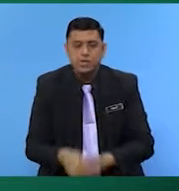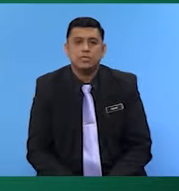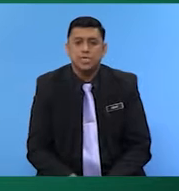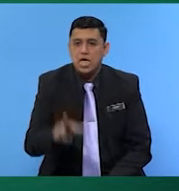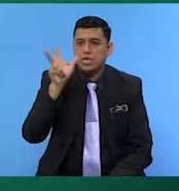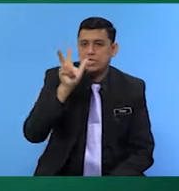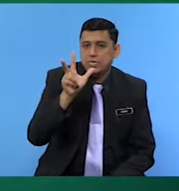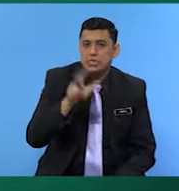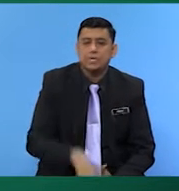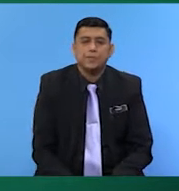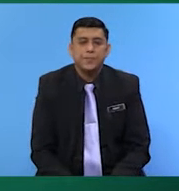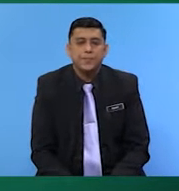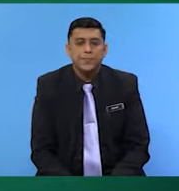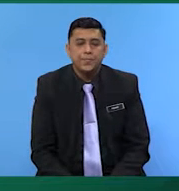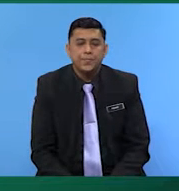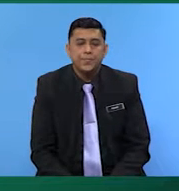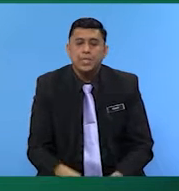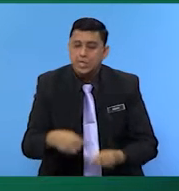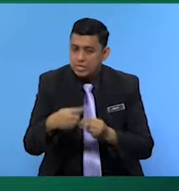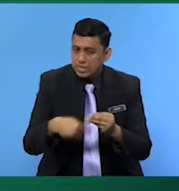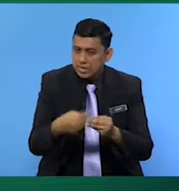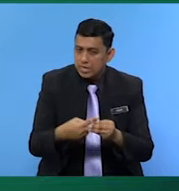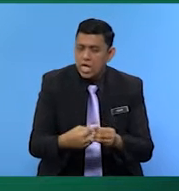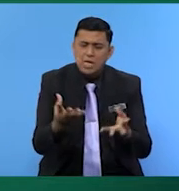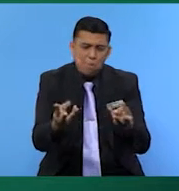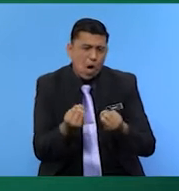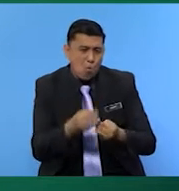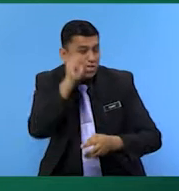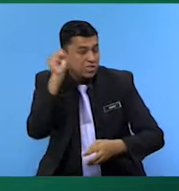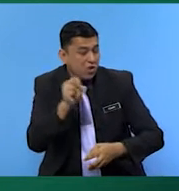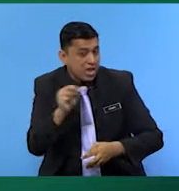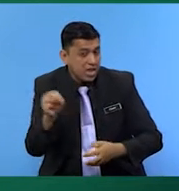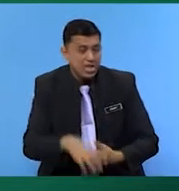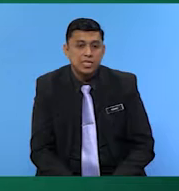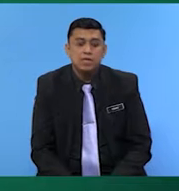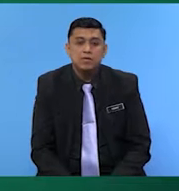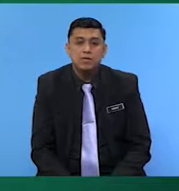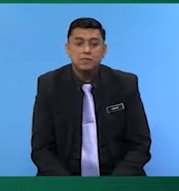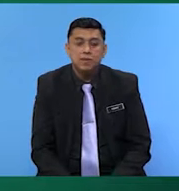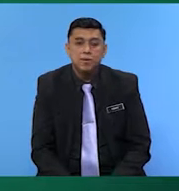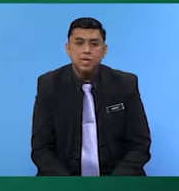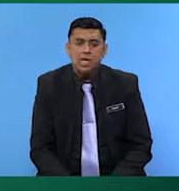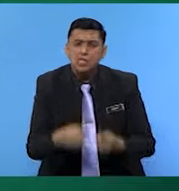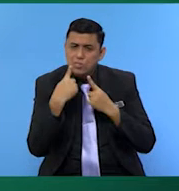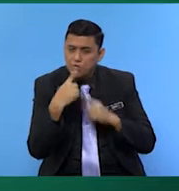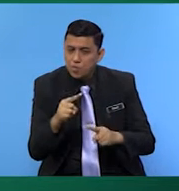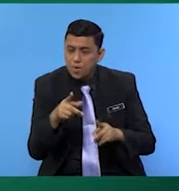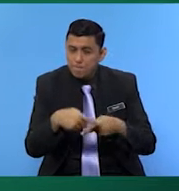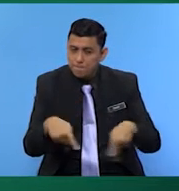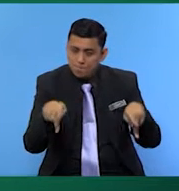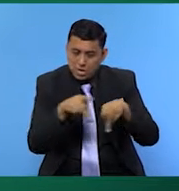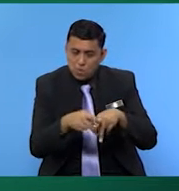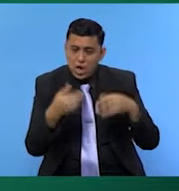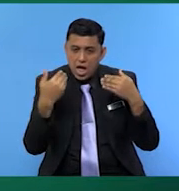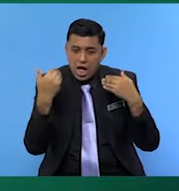aspek ketiga juga adalah berkaitan dengan kehendak soalan. kehendak soalan ini merupakan jawapan yang perlu